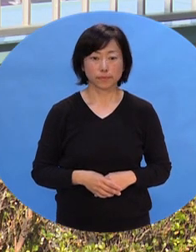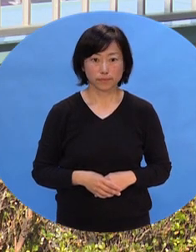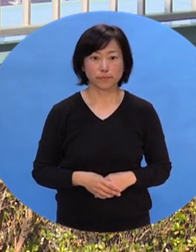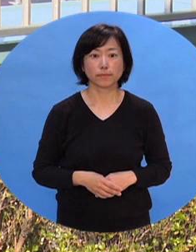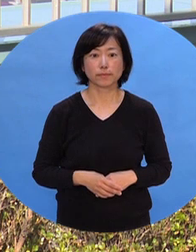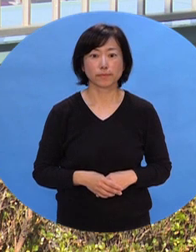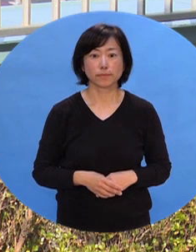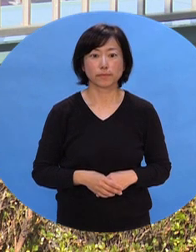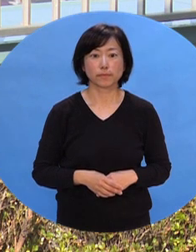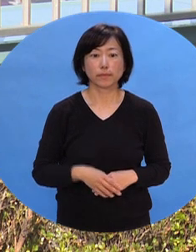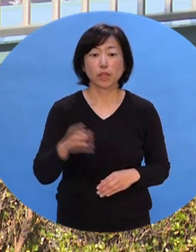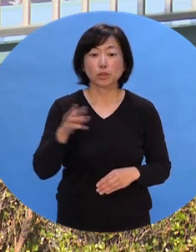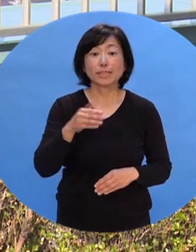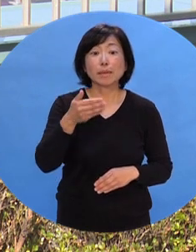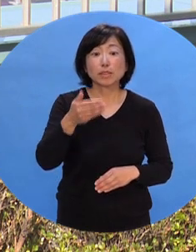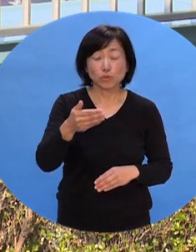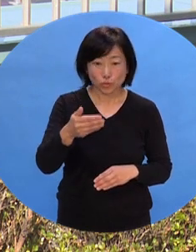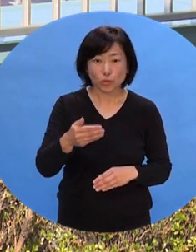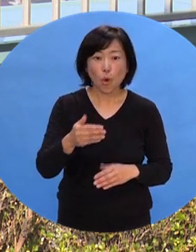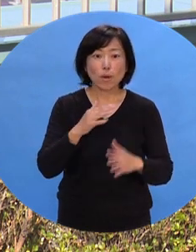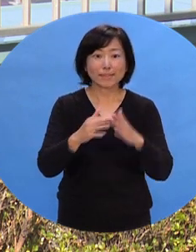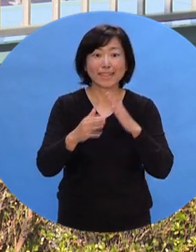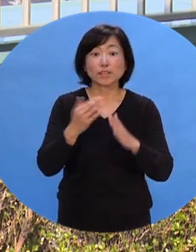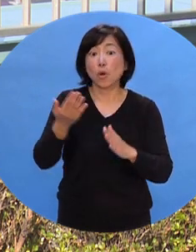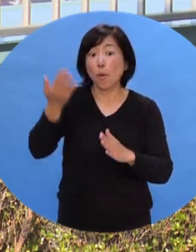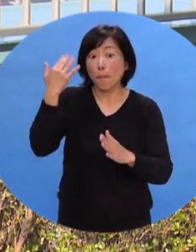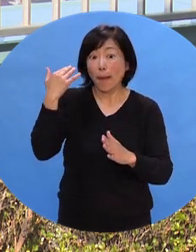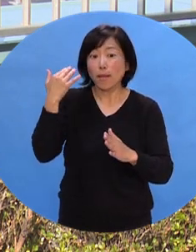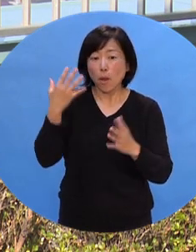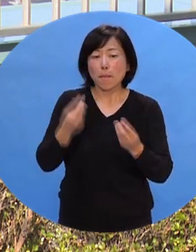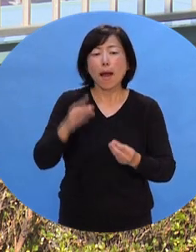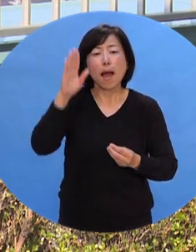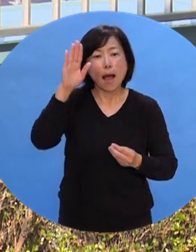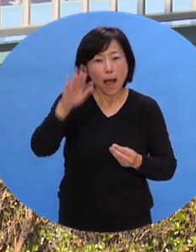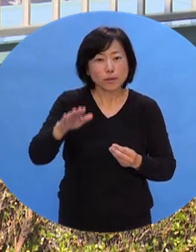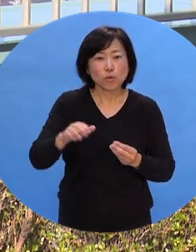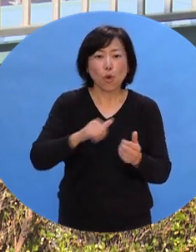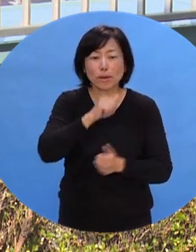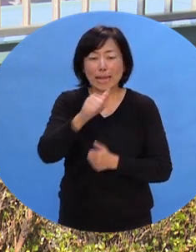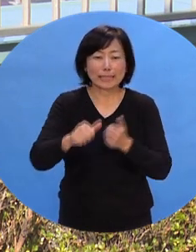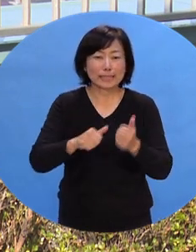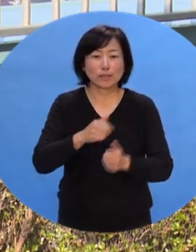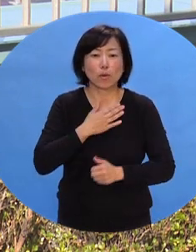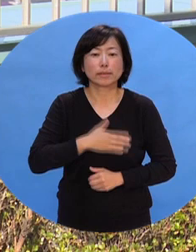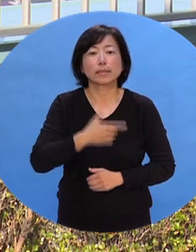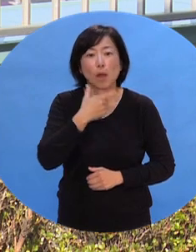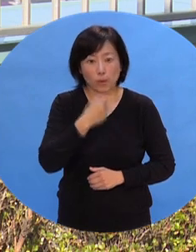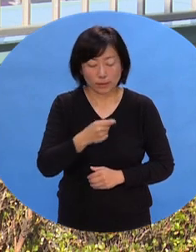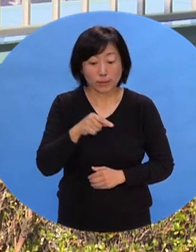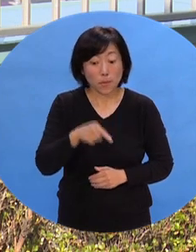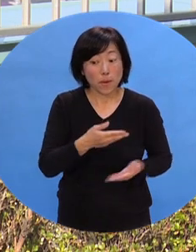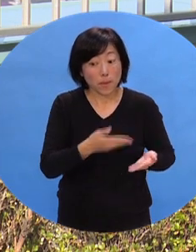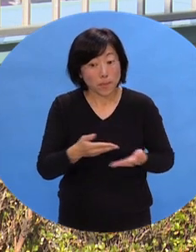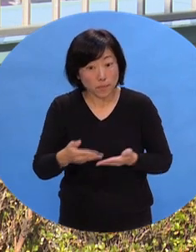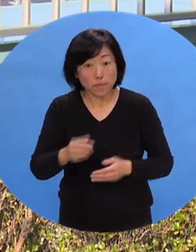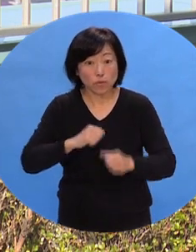杉並区の戦前戦後の歴史を知ってもらい、後世に伝えていく取り組みも積極的に進めました